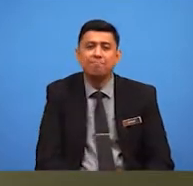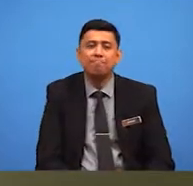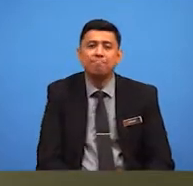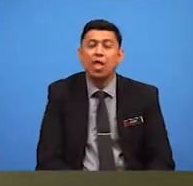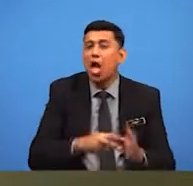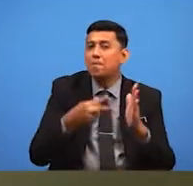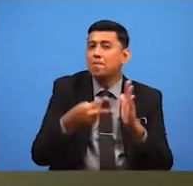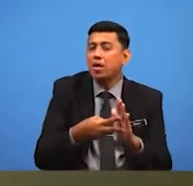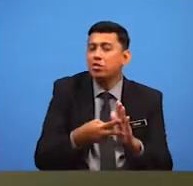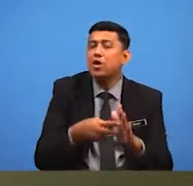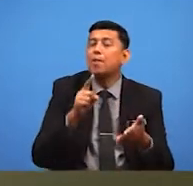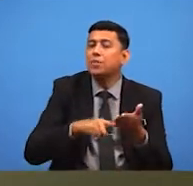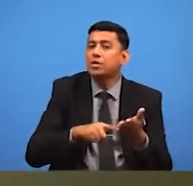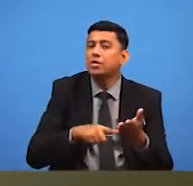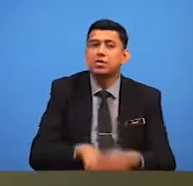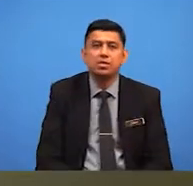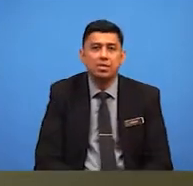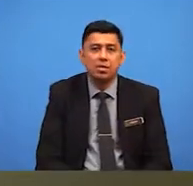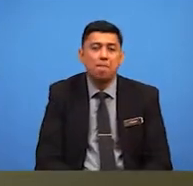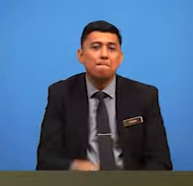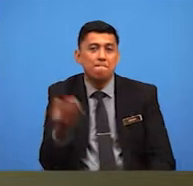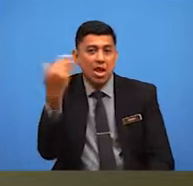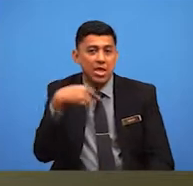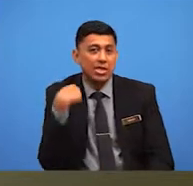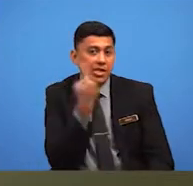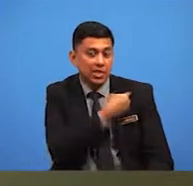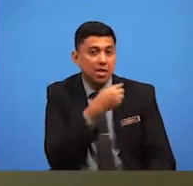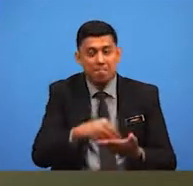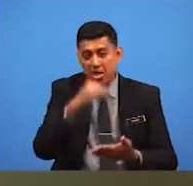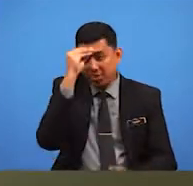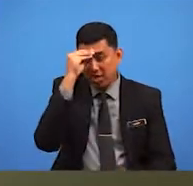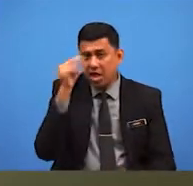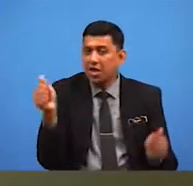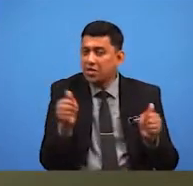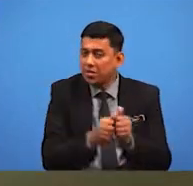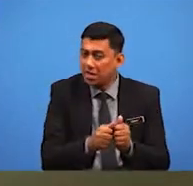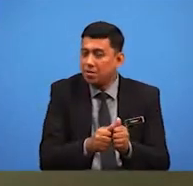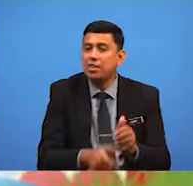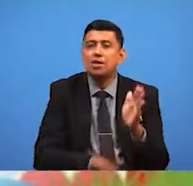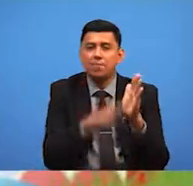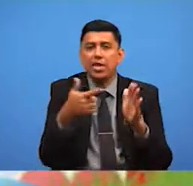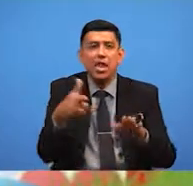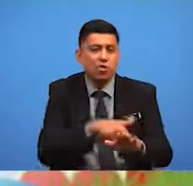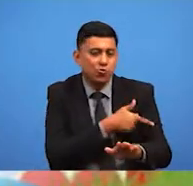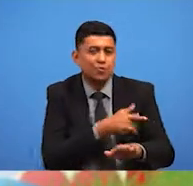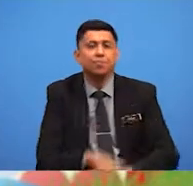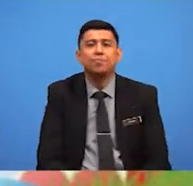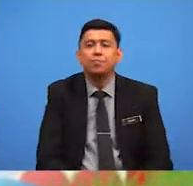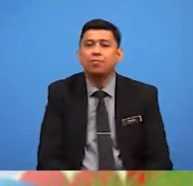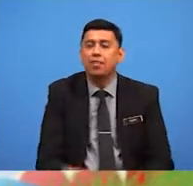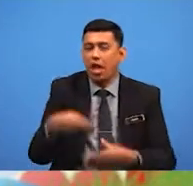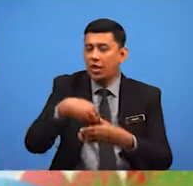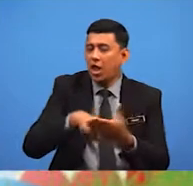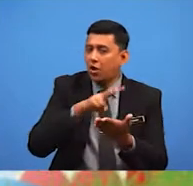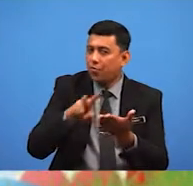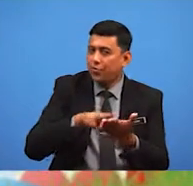maksud rangkap pantun ini? Mari kita pelajari tentang pantun ini dengan lebih lanjut. Dalam video yang